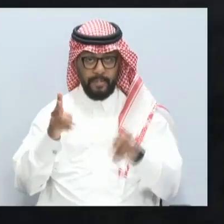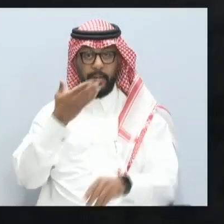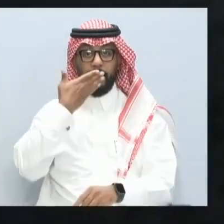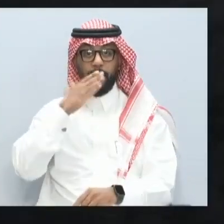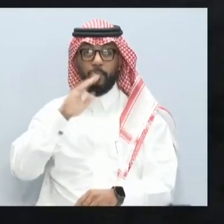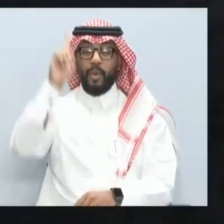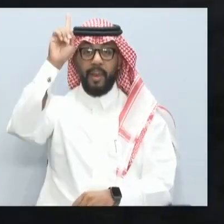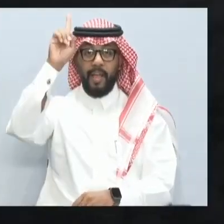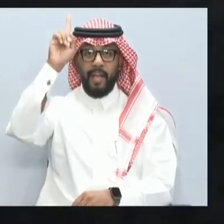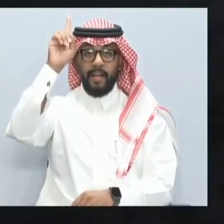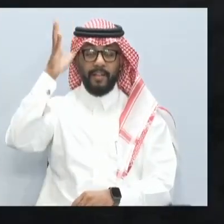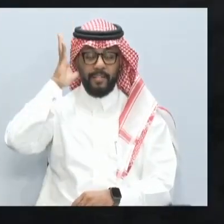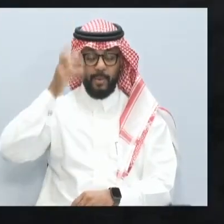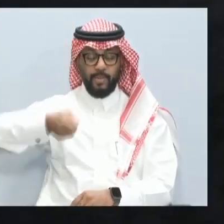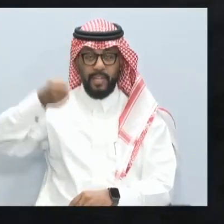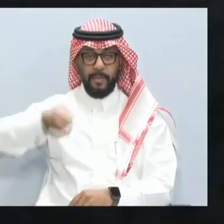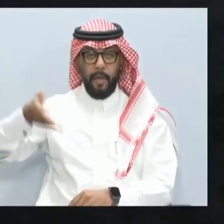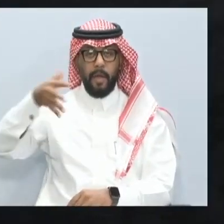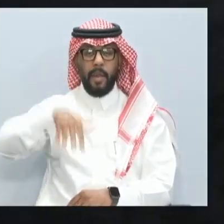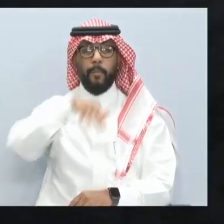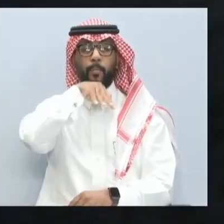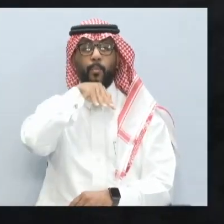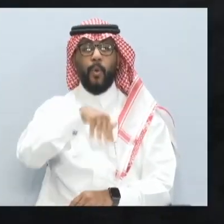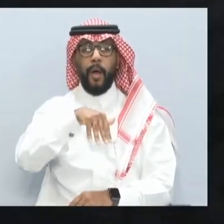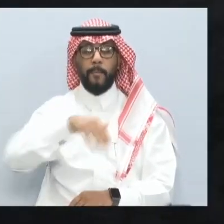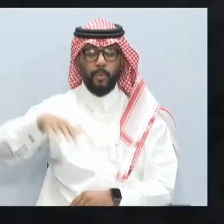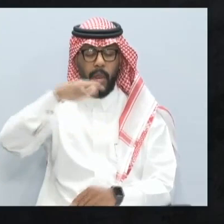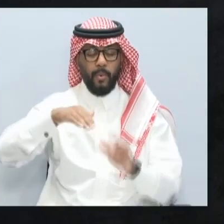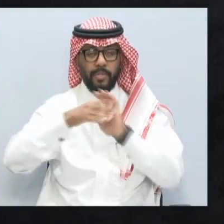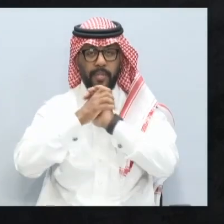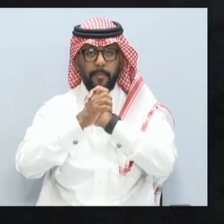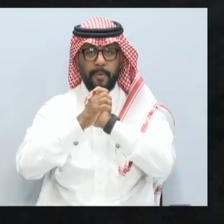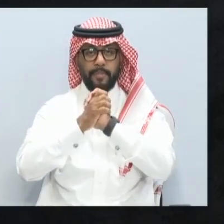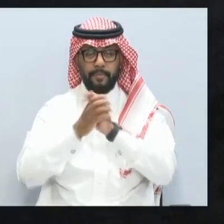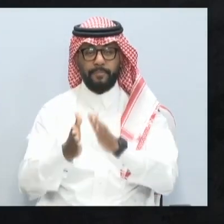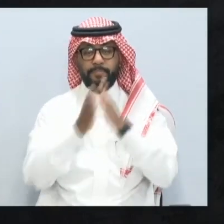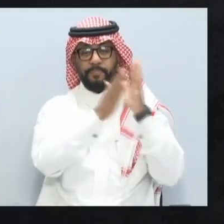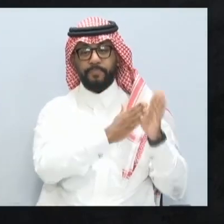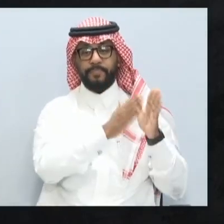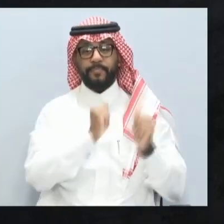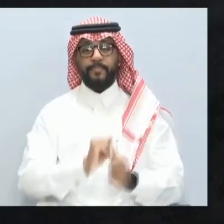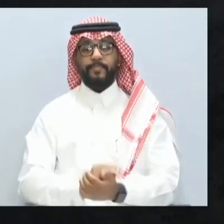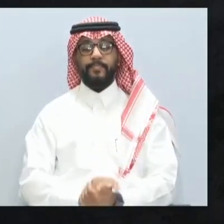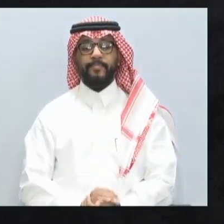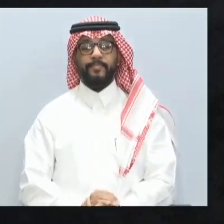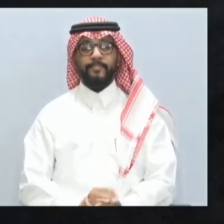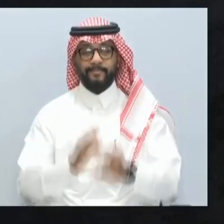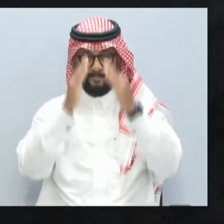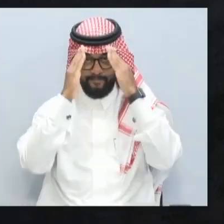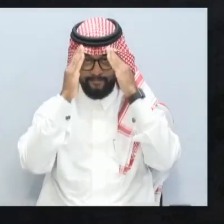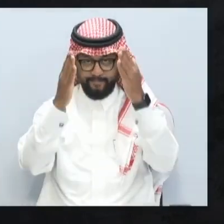الحمد لله رب العالمين وصلى الله وسلم وبارك وانعم على نبينا محمد صلى الله عليه وعلى اله